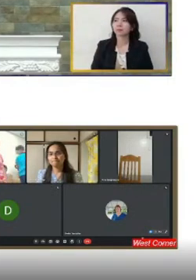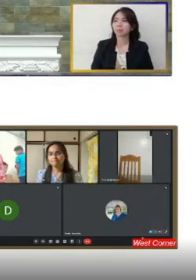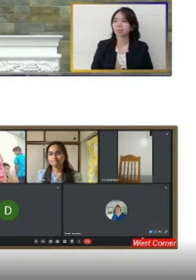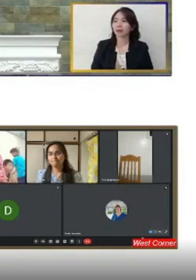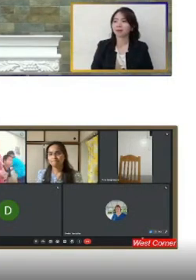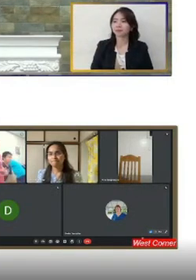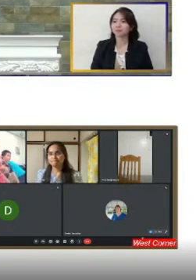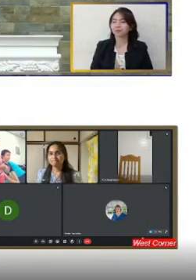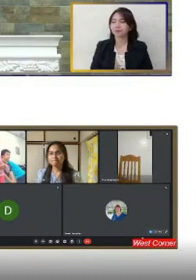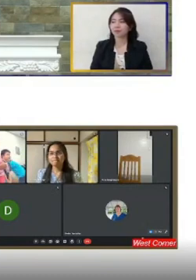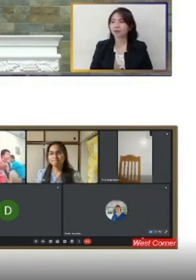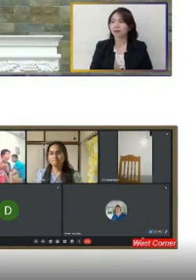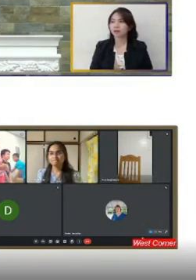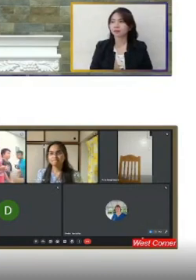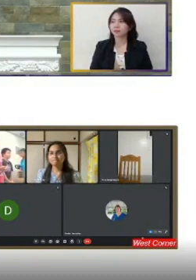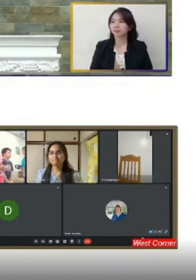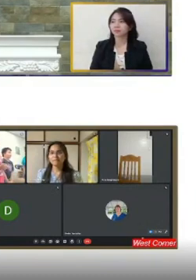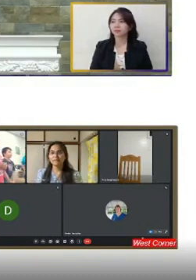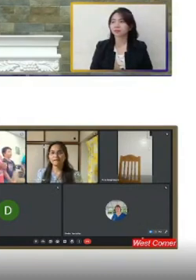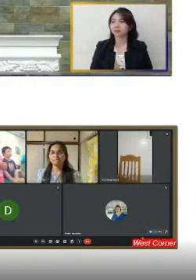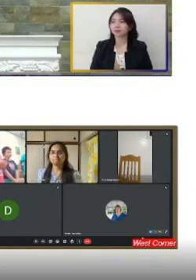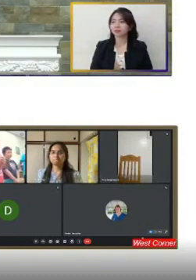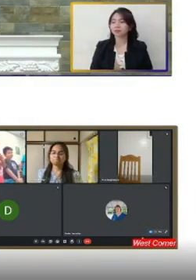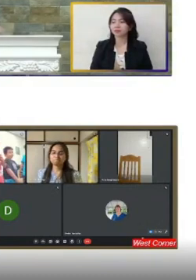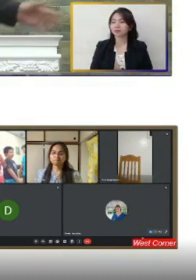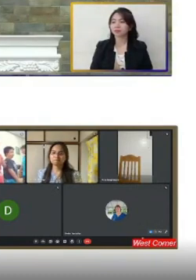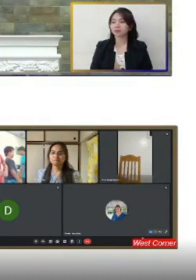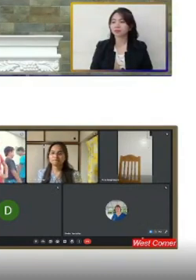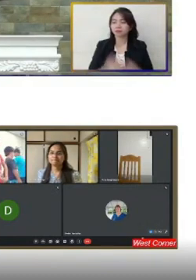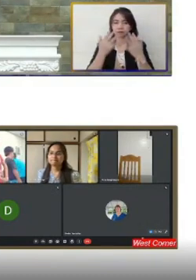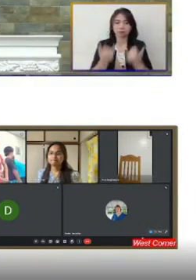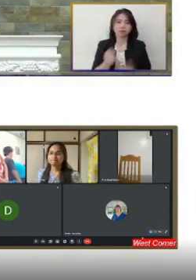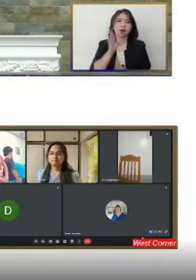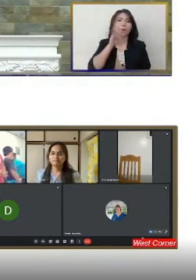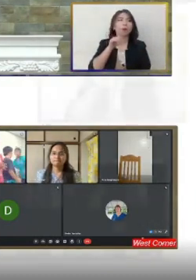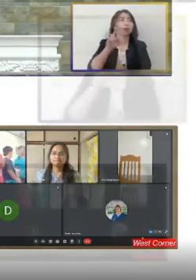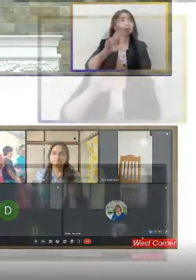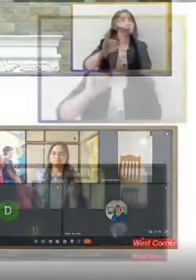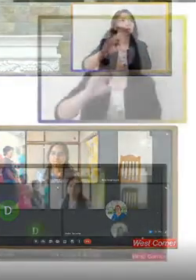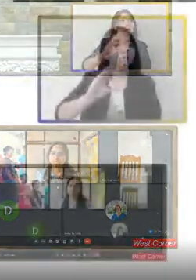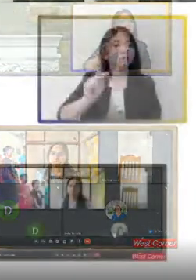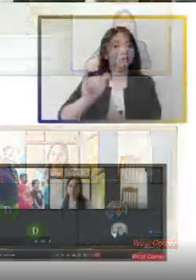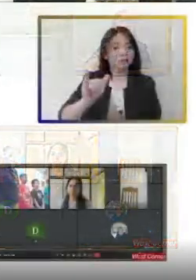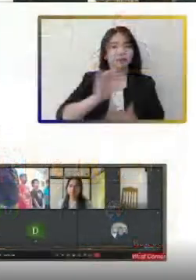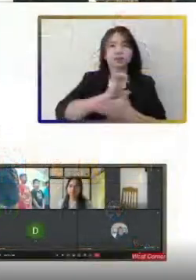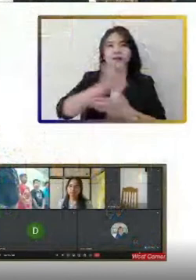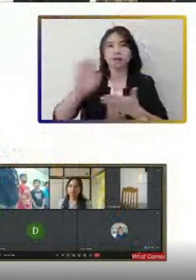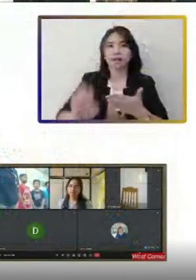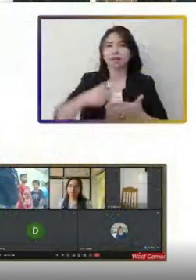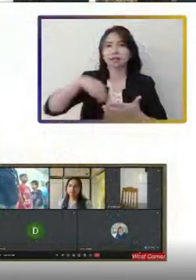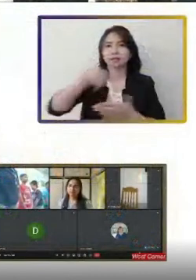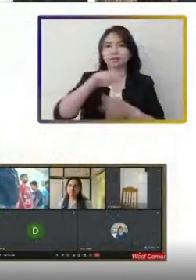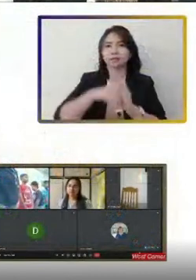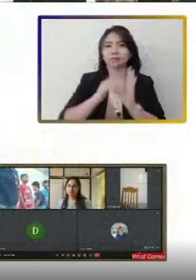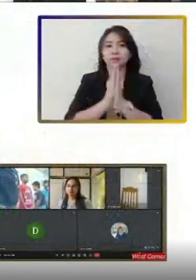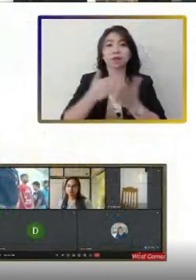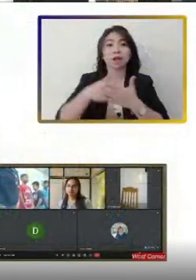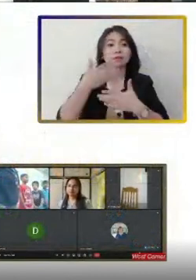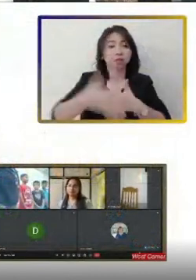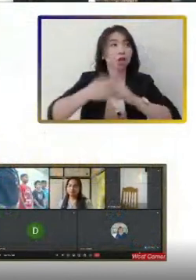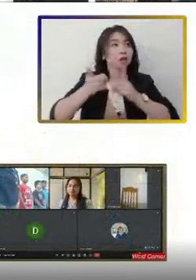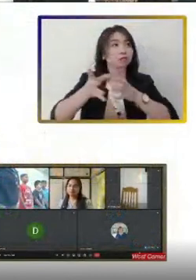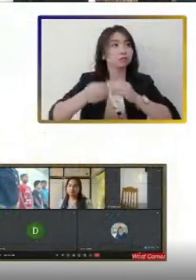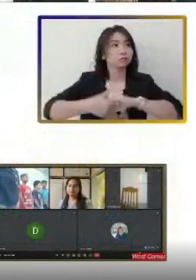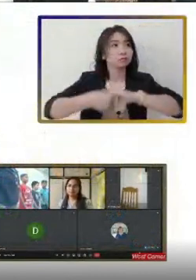yeah. Magsama-sama tayo lagi. Okay? All right, Brother Ricky, halika. Tuwasan mo sa panalangin and after the closing prayer, shake hands with one another. Brother